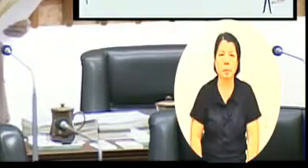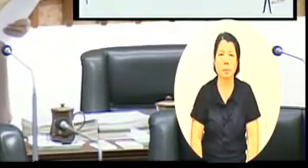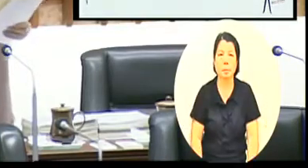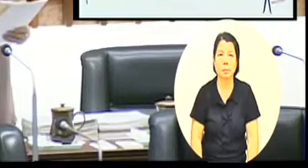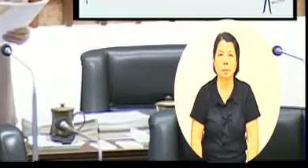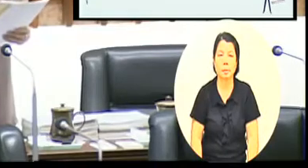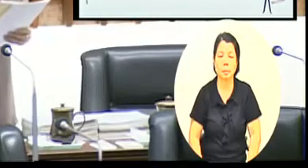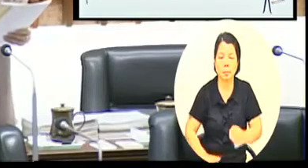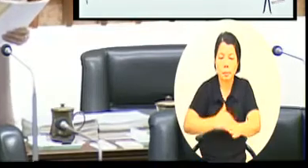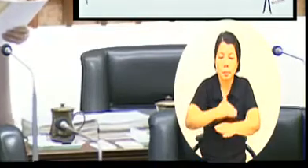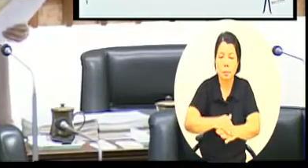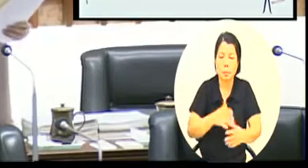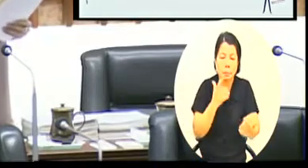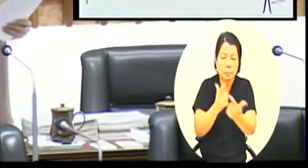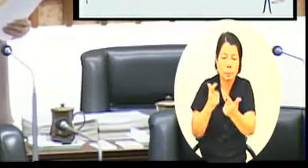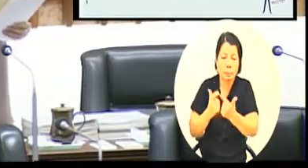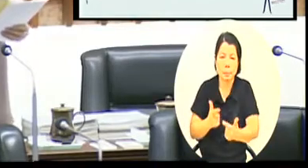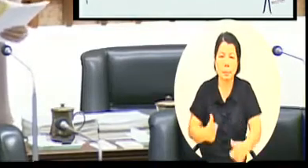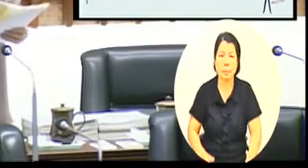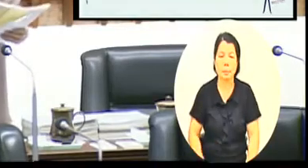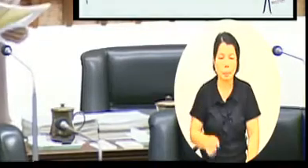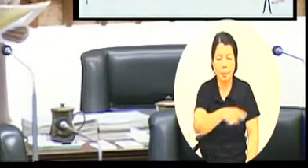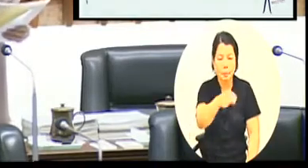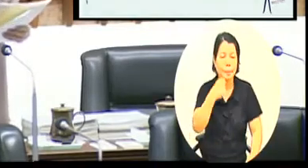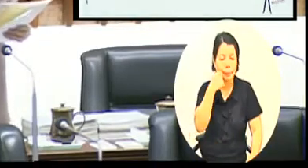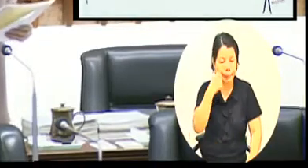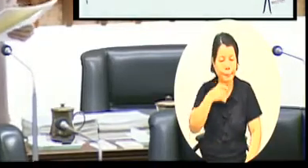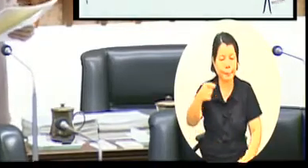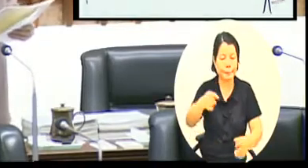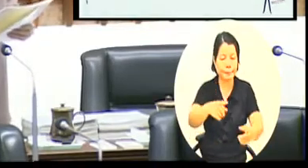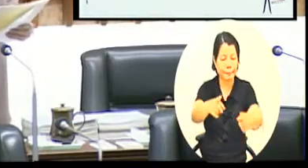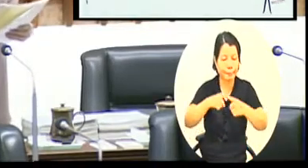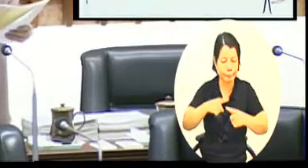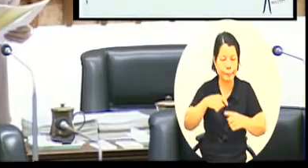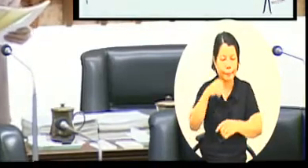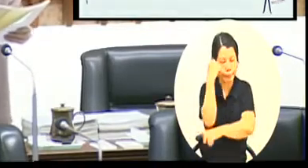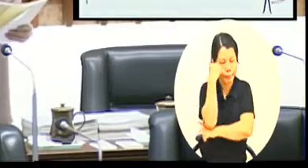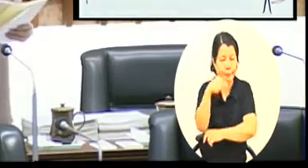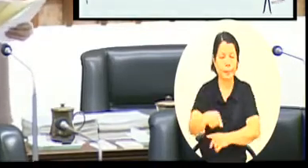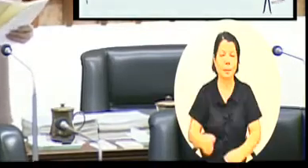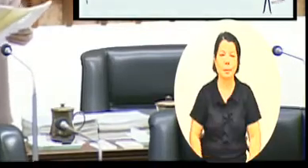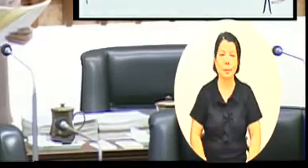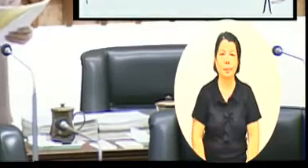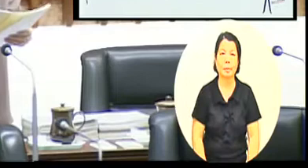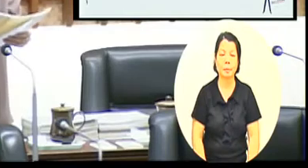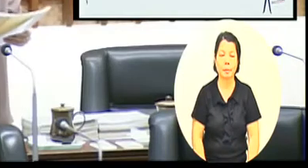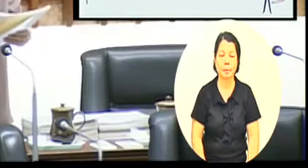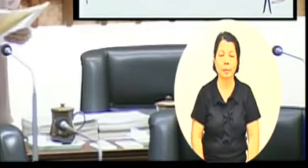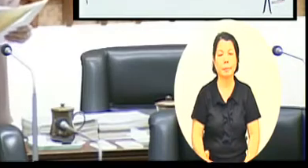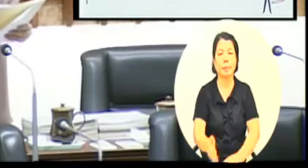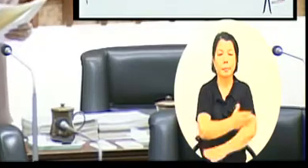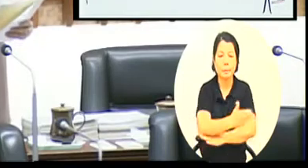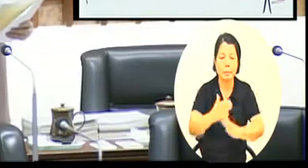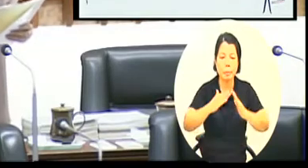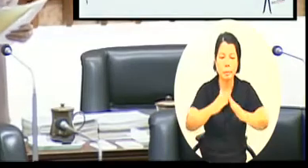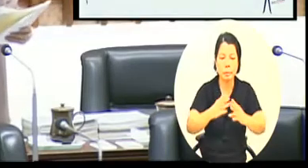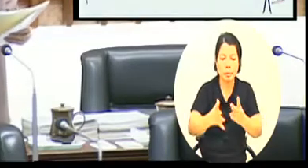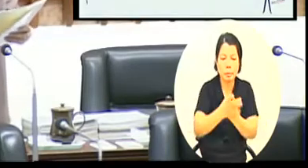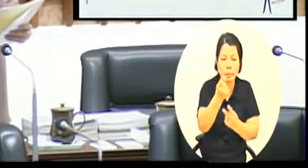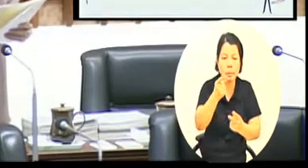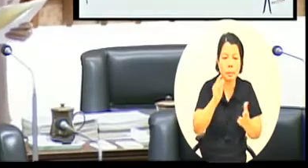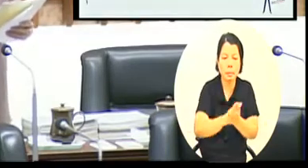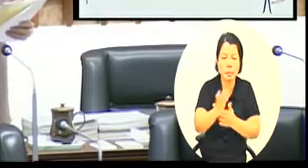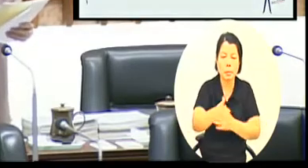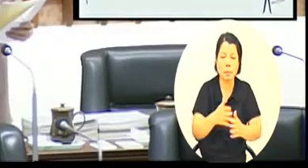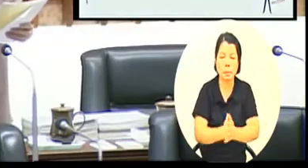更合宜，然后更大家更喜欢来住。那因为自从县市合并之后，我知道城乡差距非常的